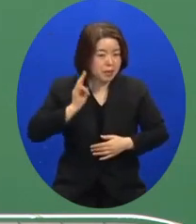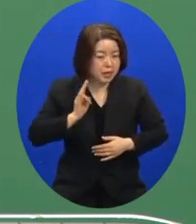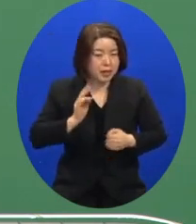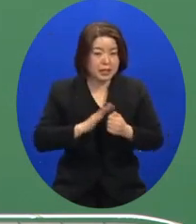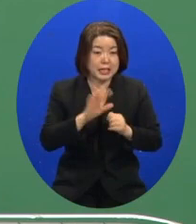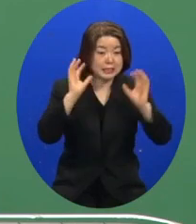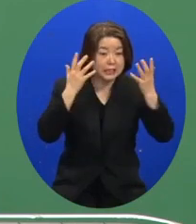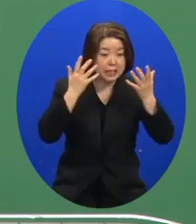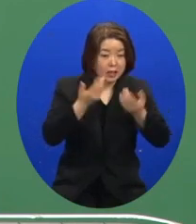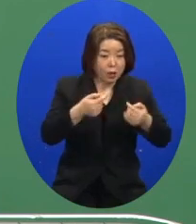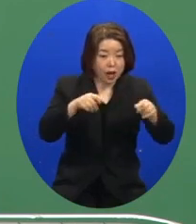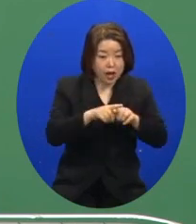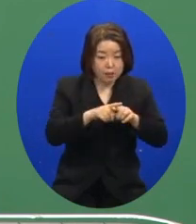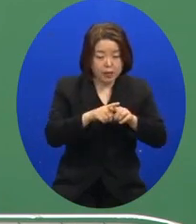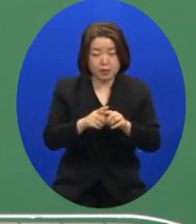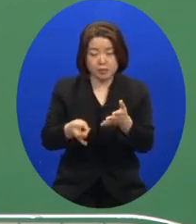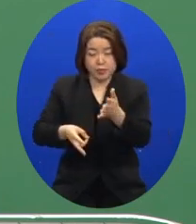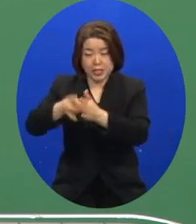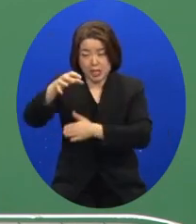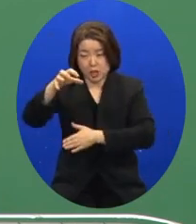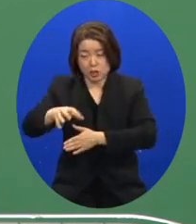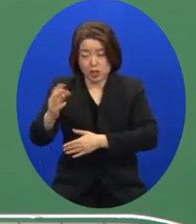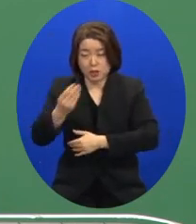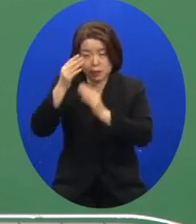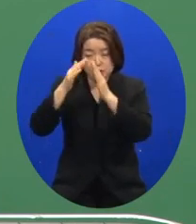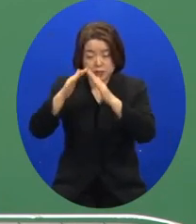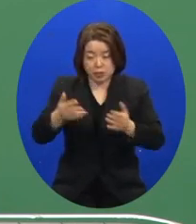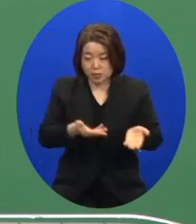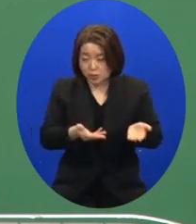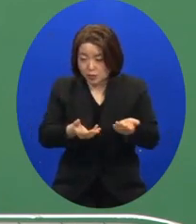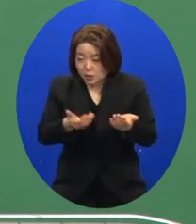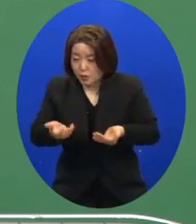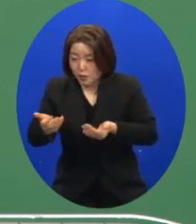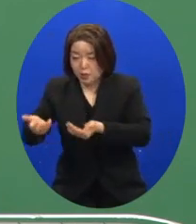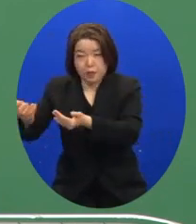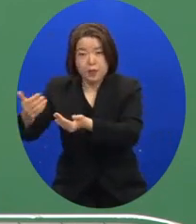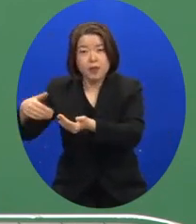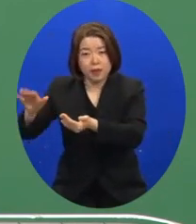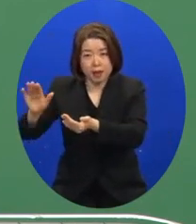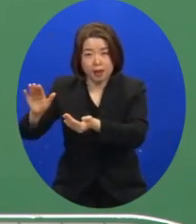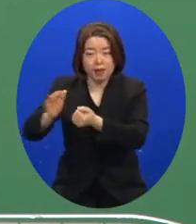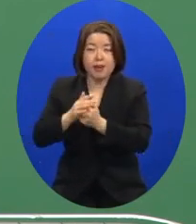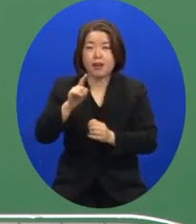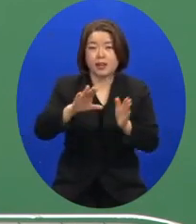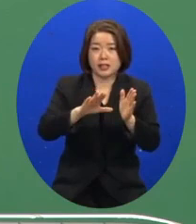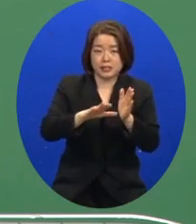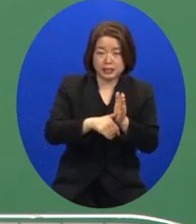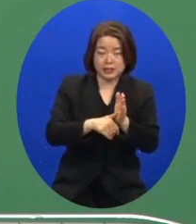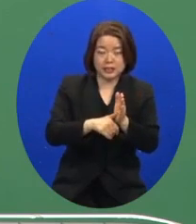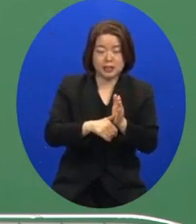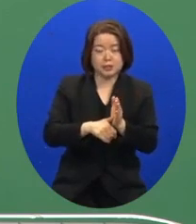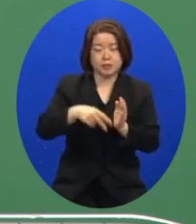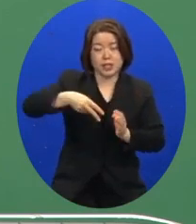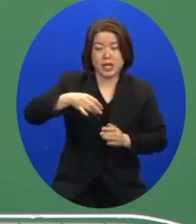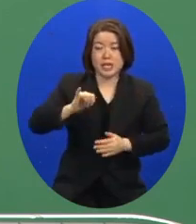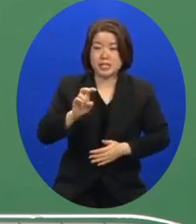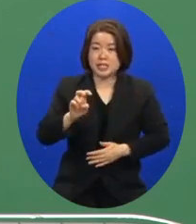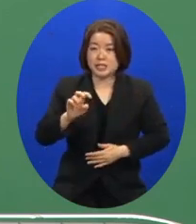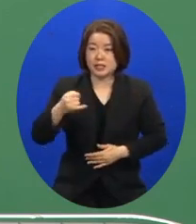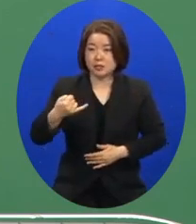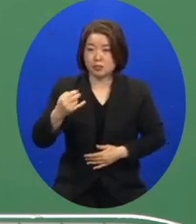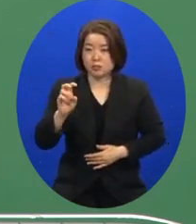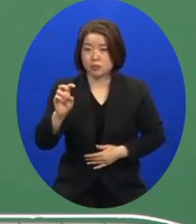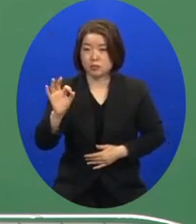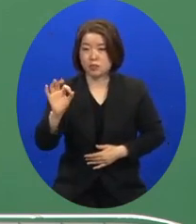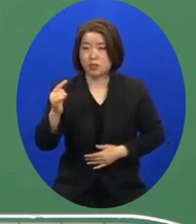성전에 올라갑니다. 규례를 행하기 위해서. 그런데 그때 시므온이라는 선지자를 만나요.